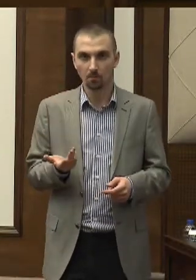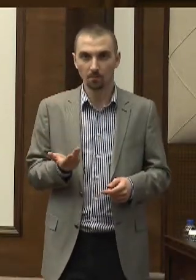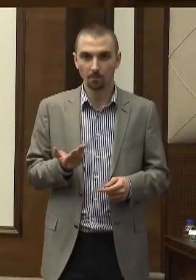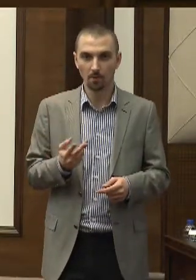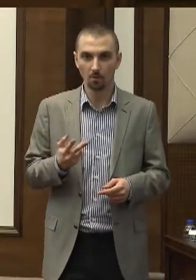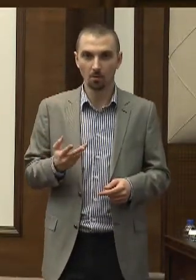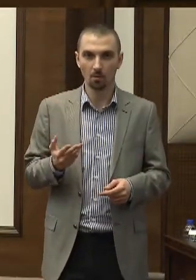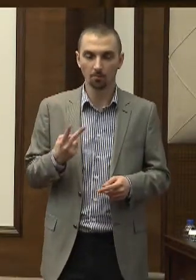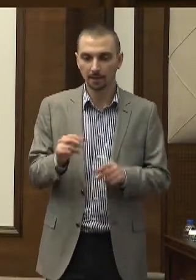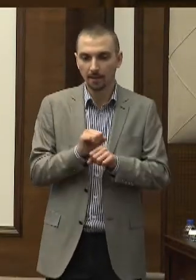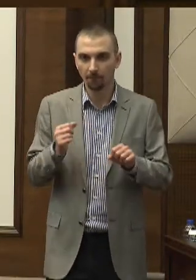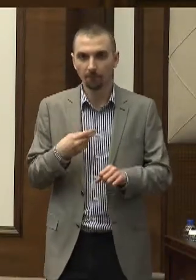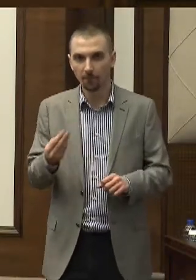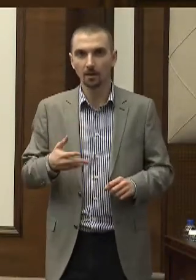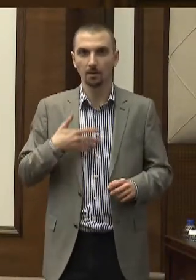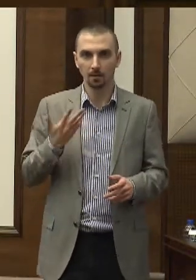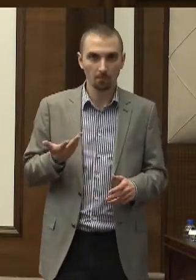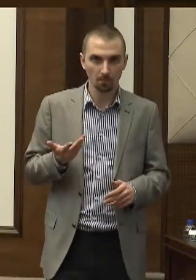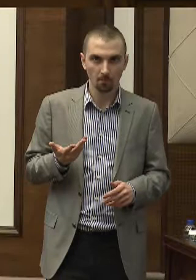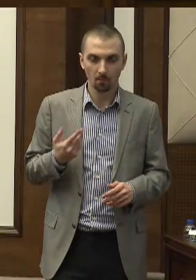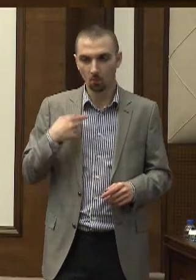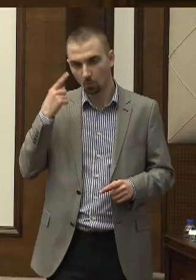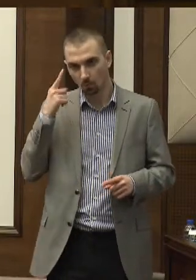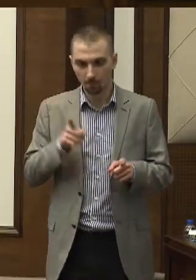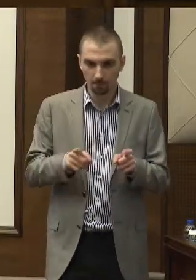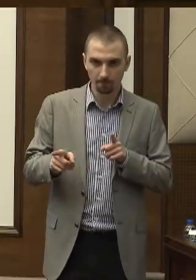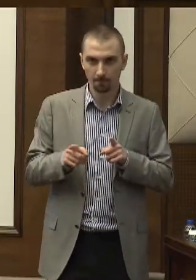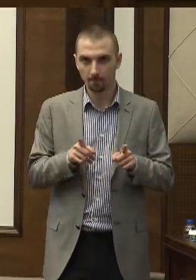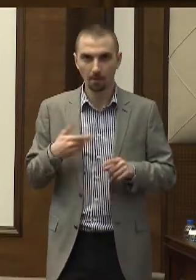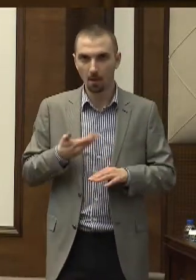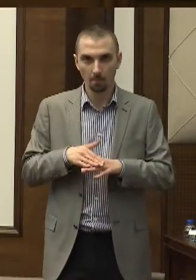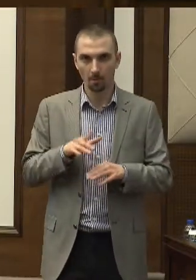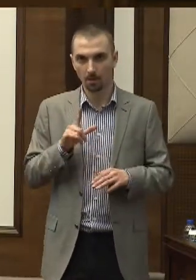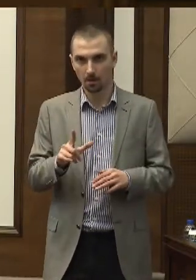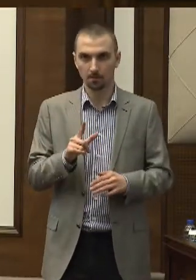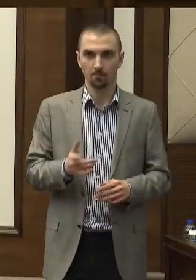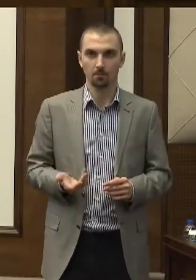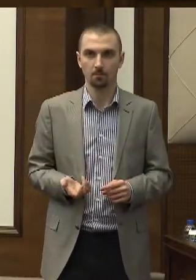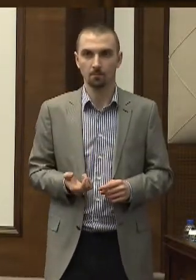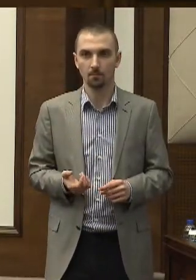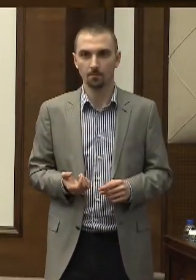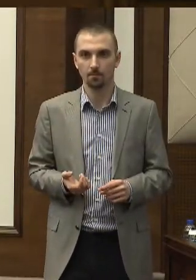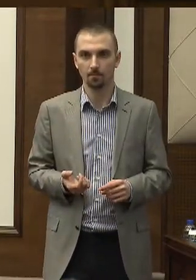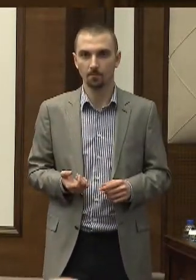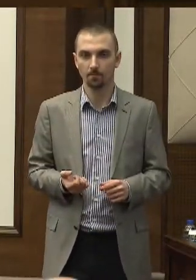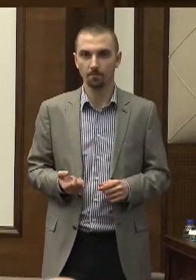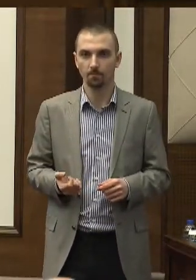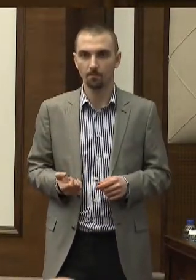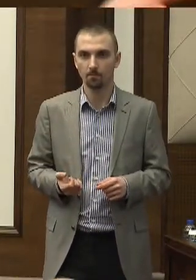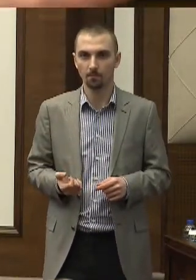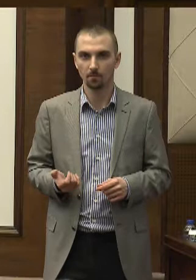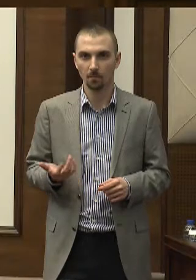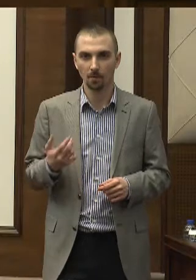mağduriyeti noktasında cimri davranacağız. Yani ikisini de yapmayacağız. Ne fırsat herkese gel, aman her taraf